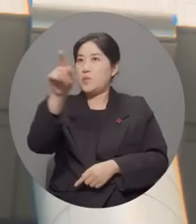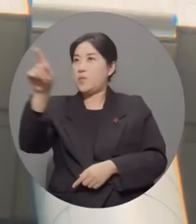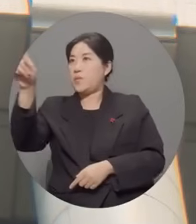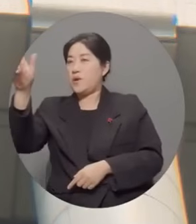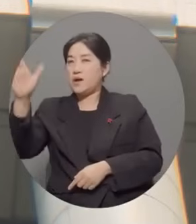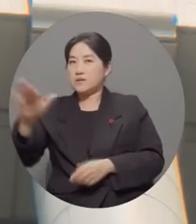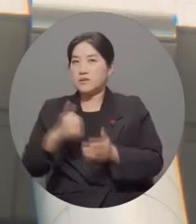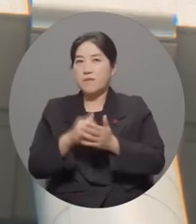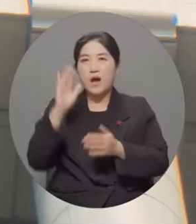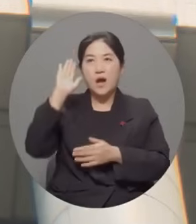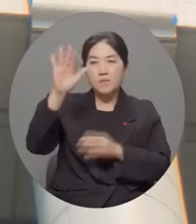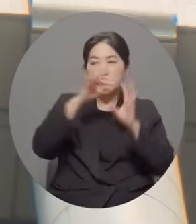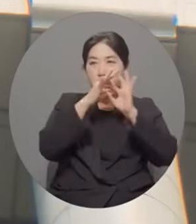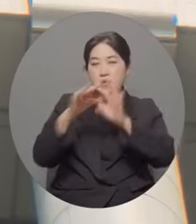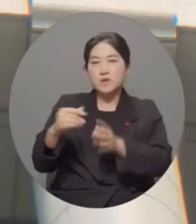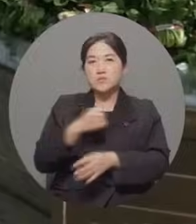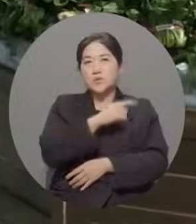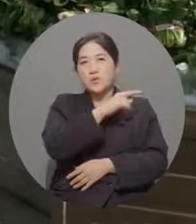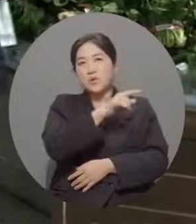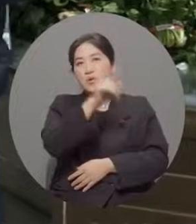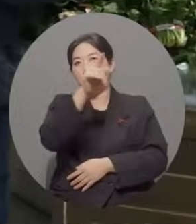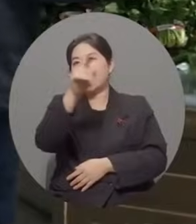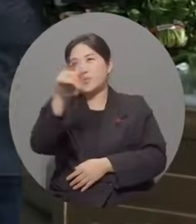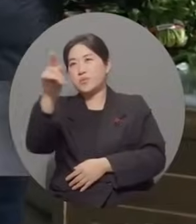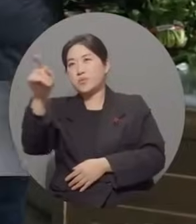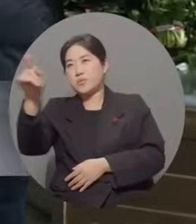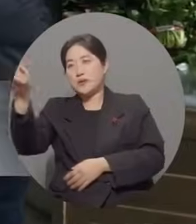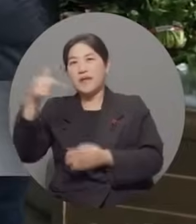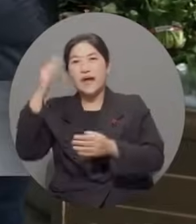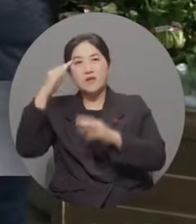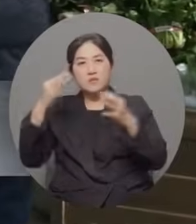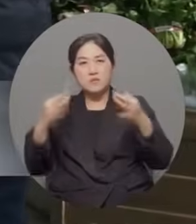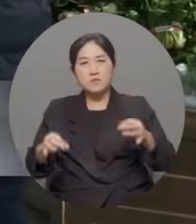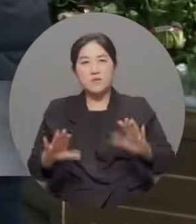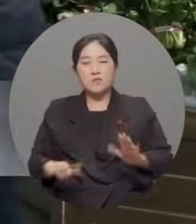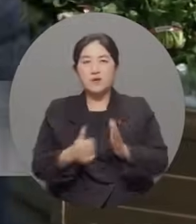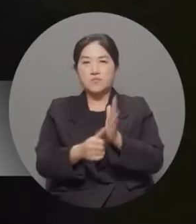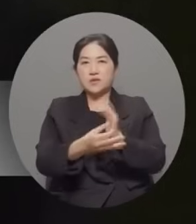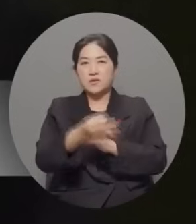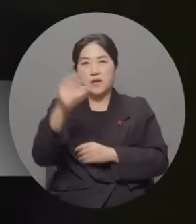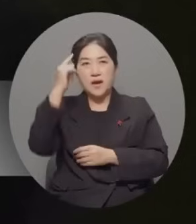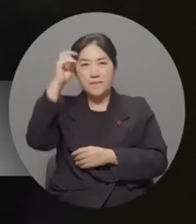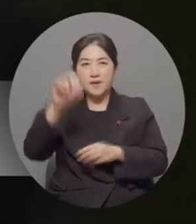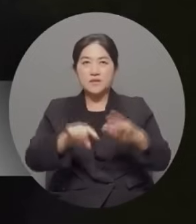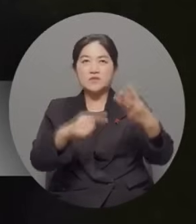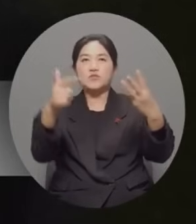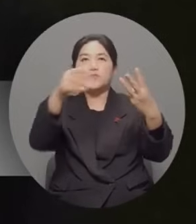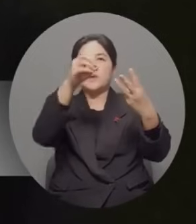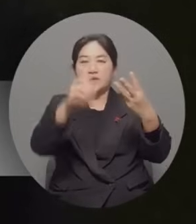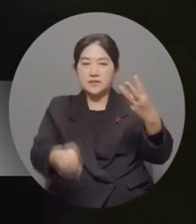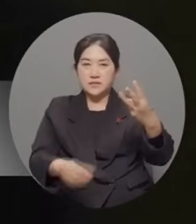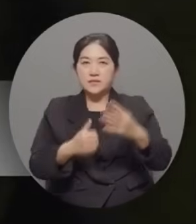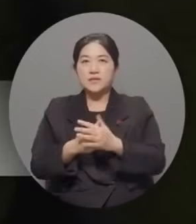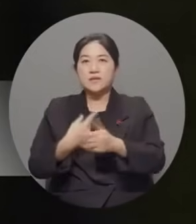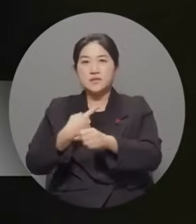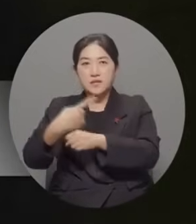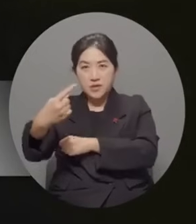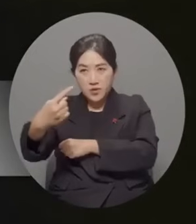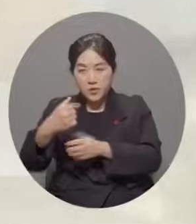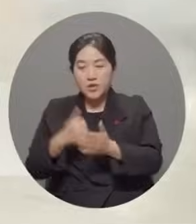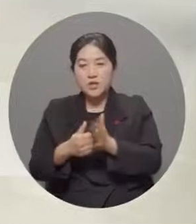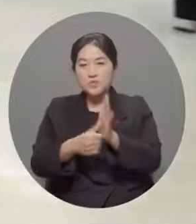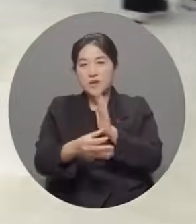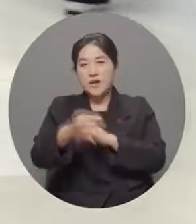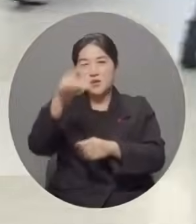그 속도가 완만할 거라고 봤습니다. 한은의 올해 물가 상승률 전망치는 3.6%. 내년에도 물가